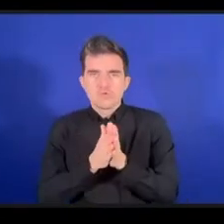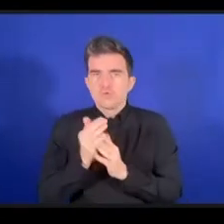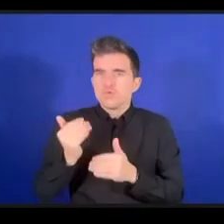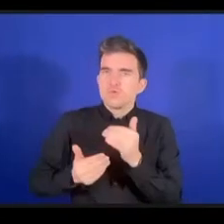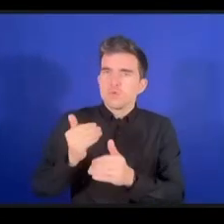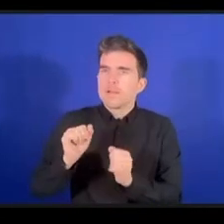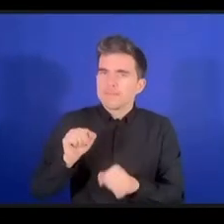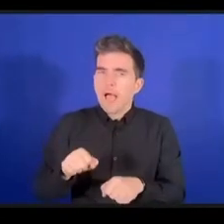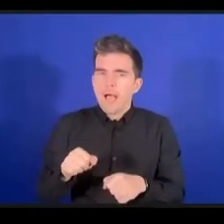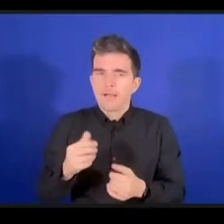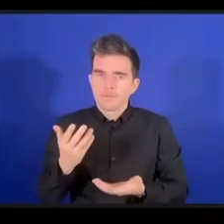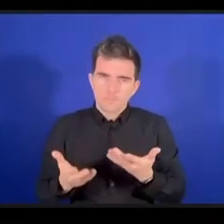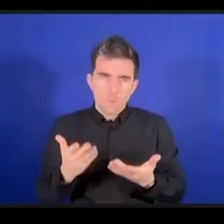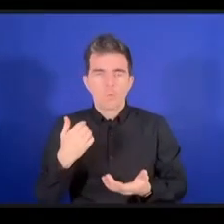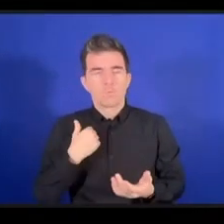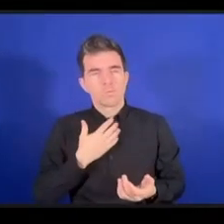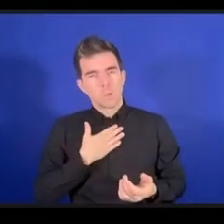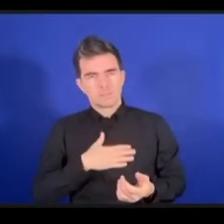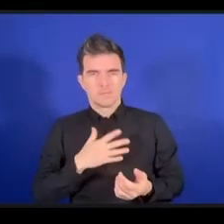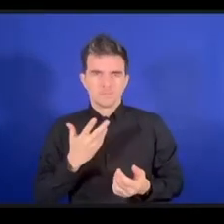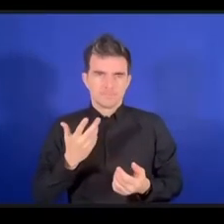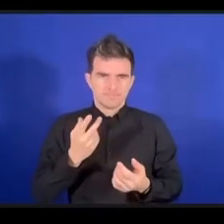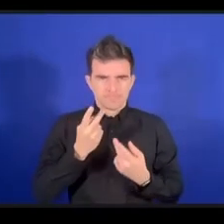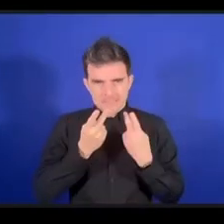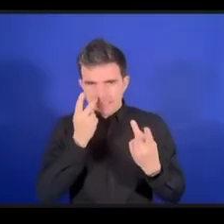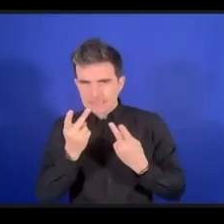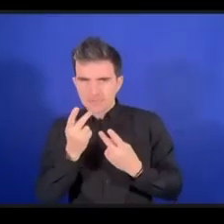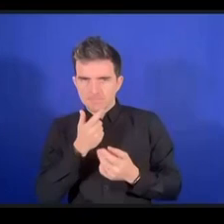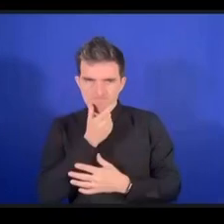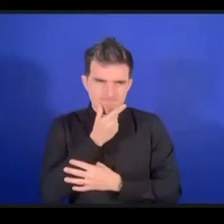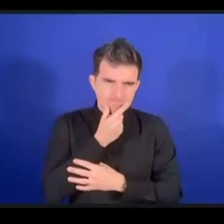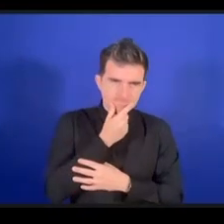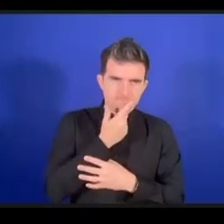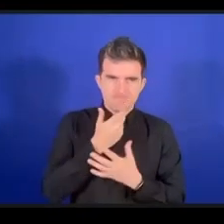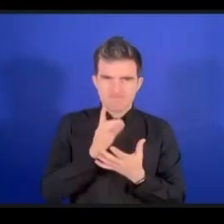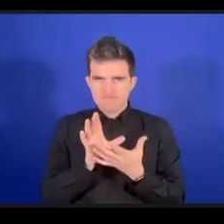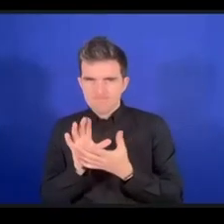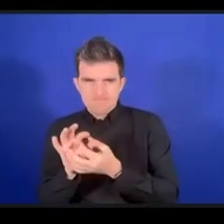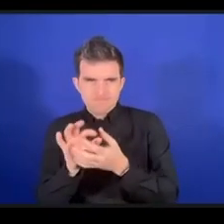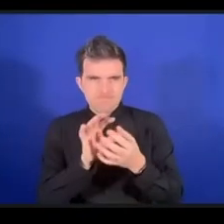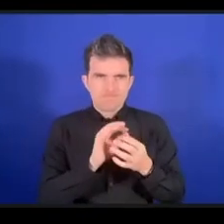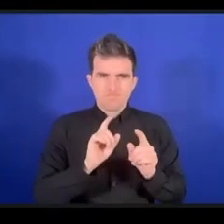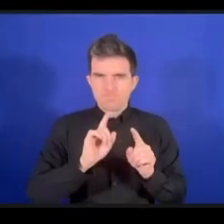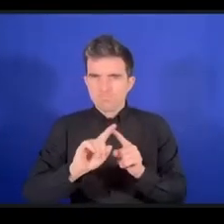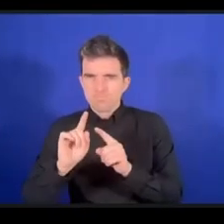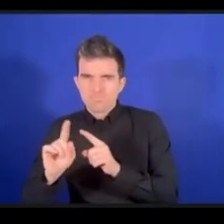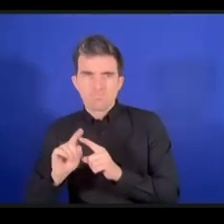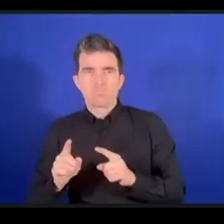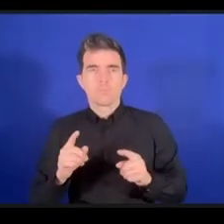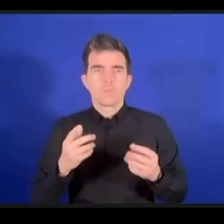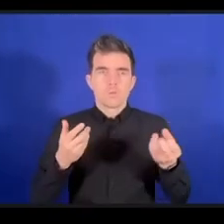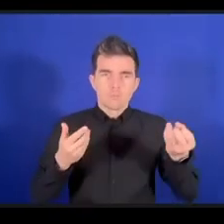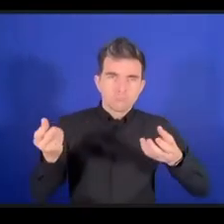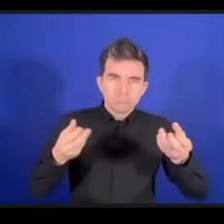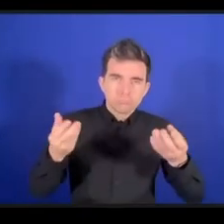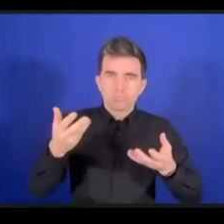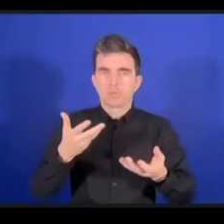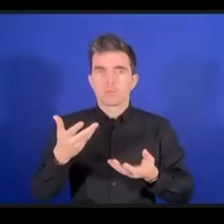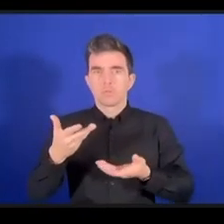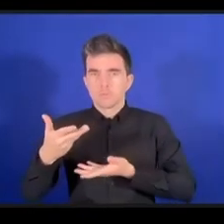只是说是在交流方面，我觉得都有很大的潜力，可